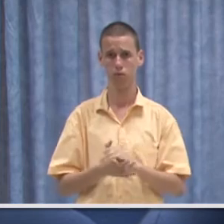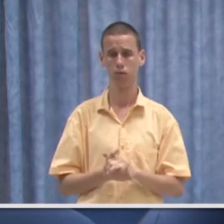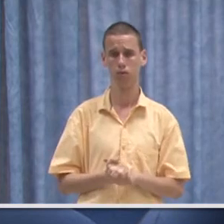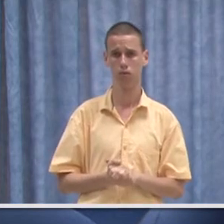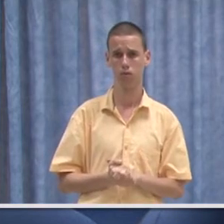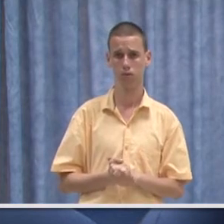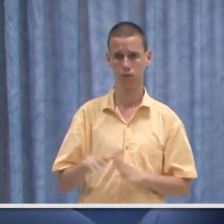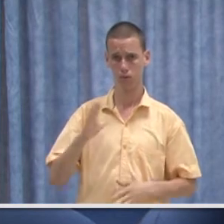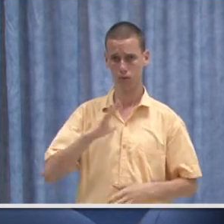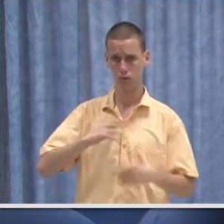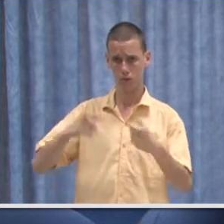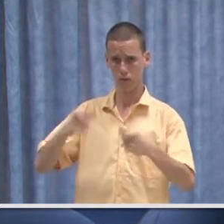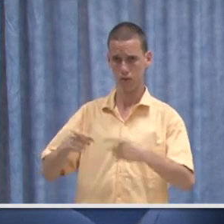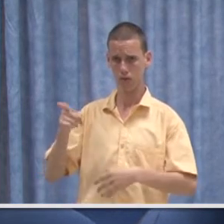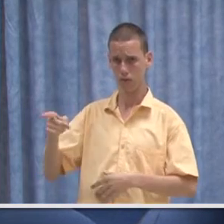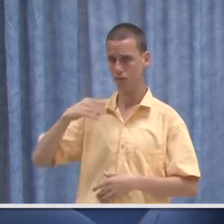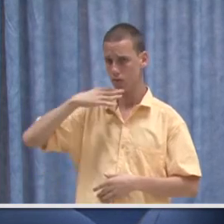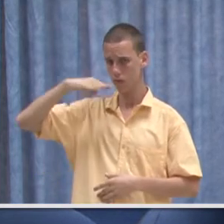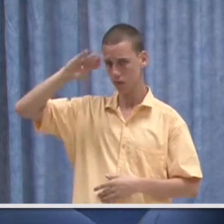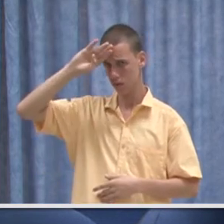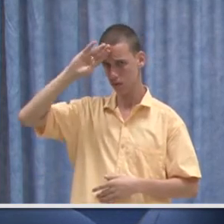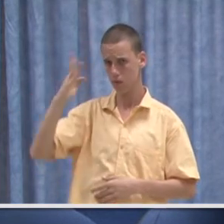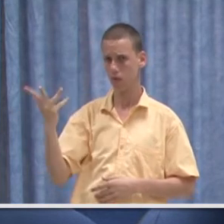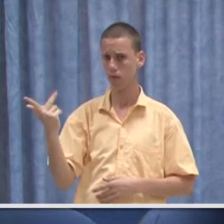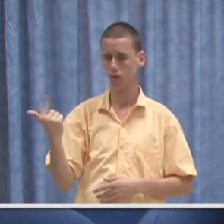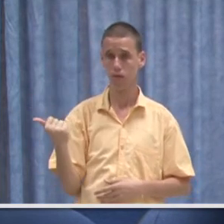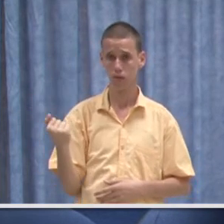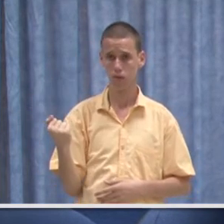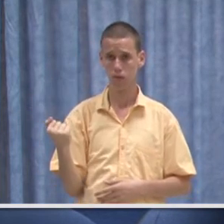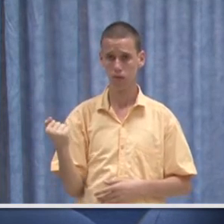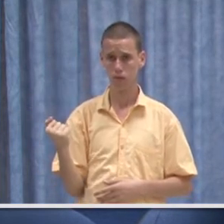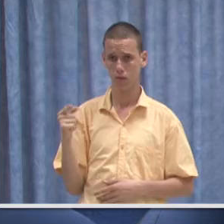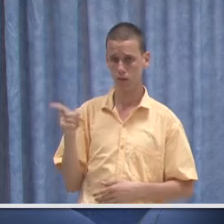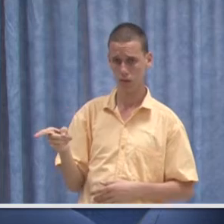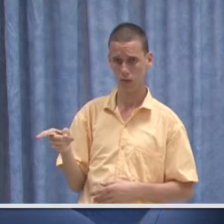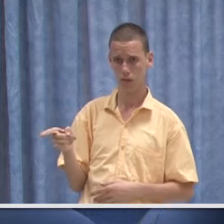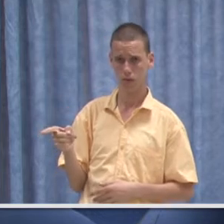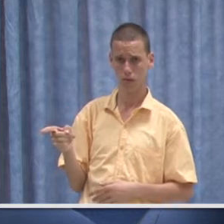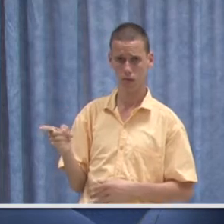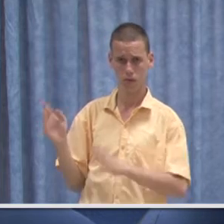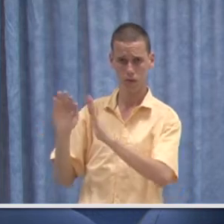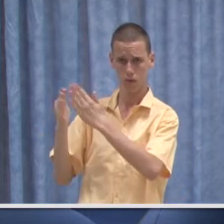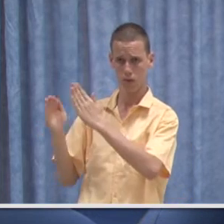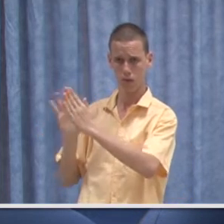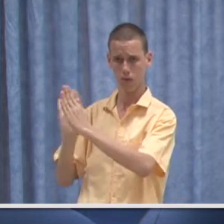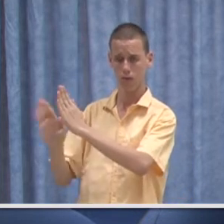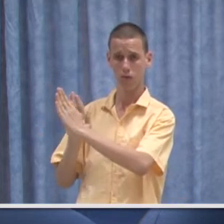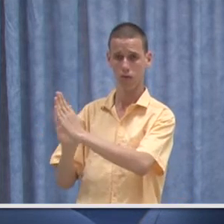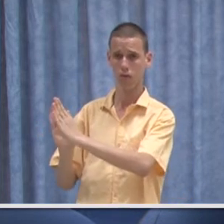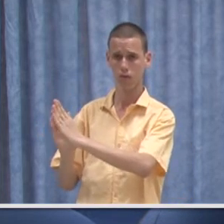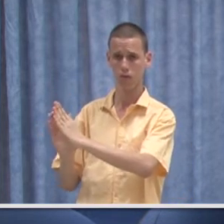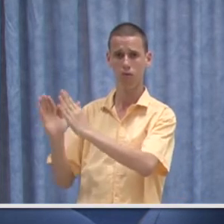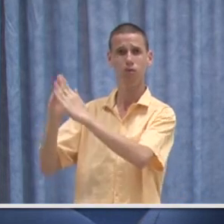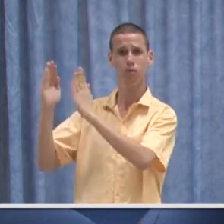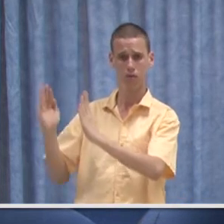autres. Après, il n'y a pas personne de sa groupe qui peut-être peut faire quarantaine contre la cour par ailleurs. Après, l'autre